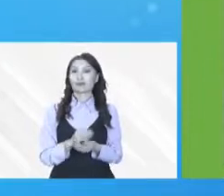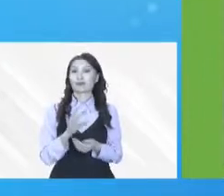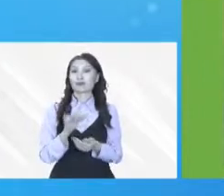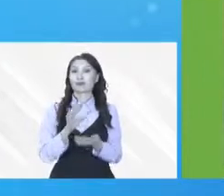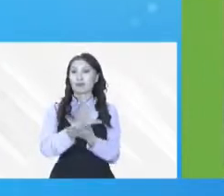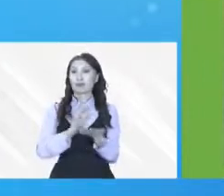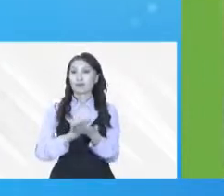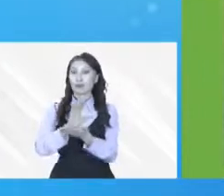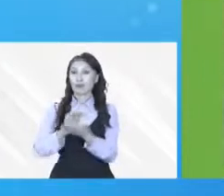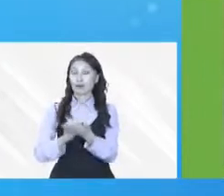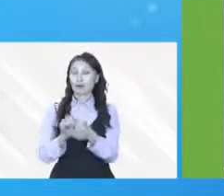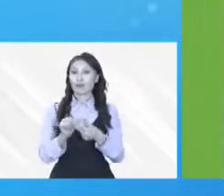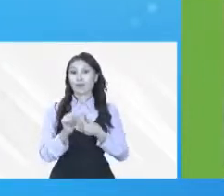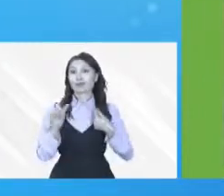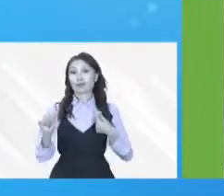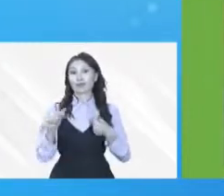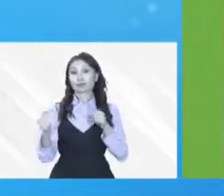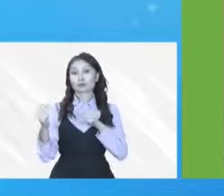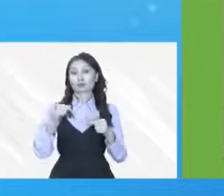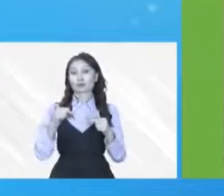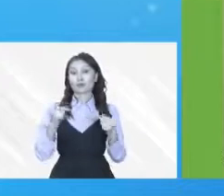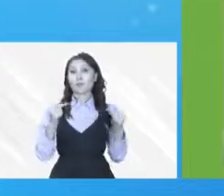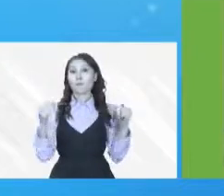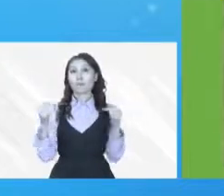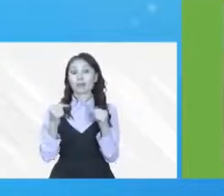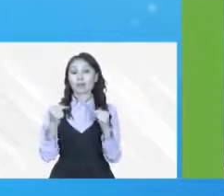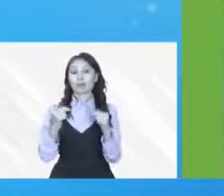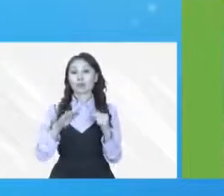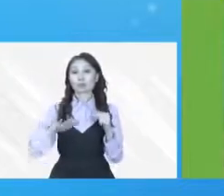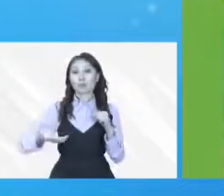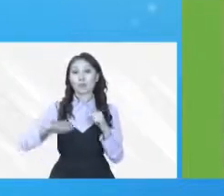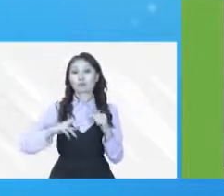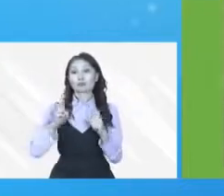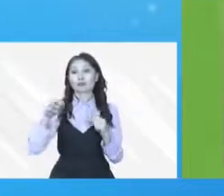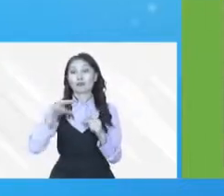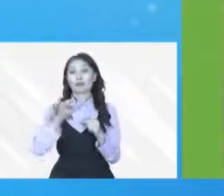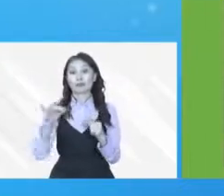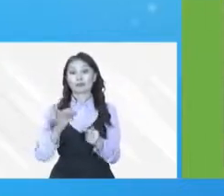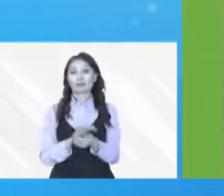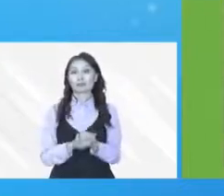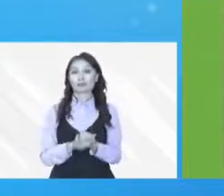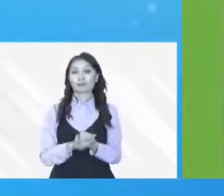Соответствующие копии отделяются друг от друга к противоположным полюсам клетки.